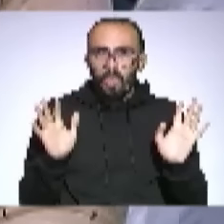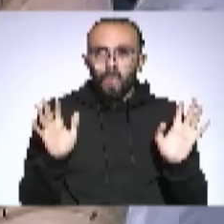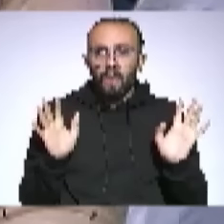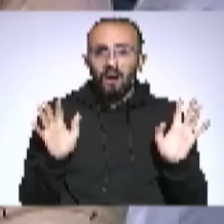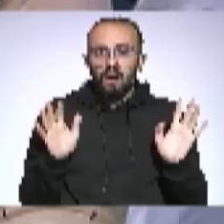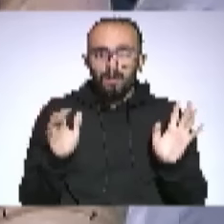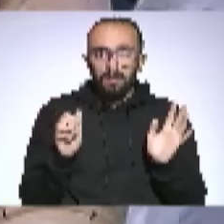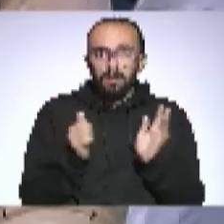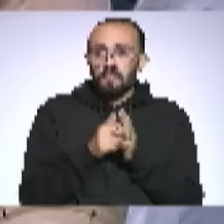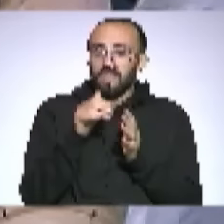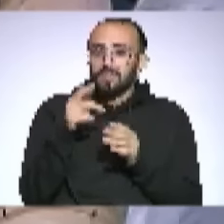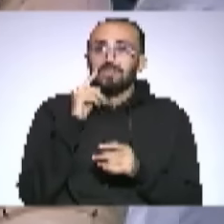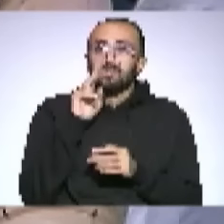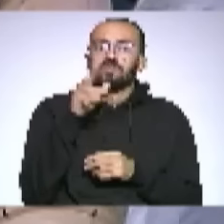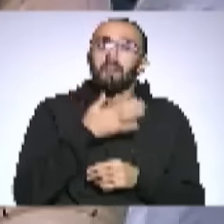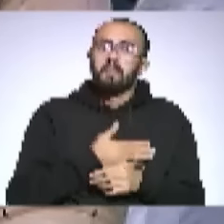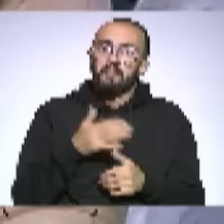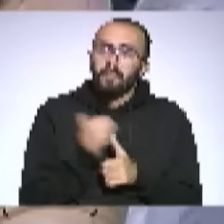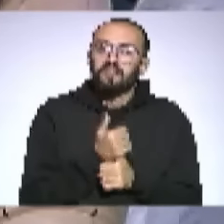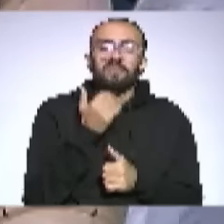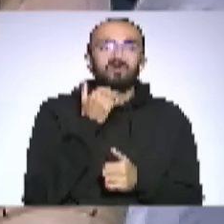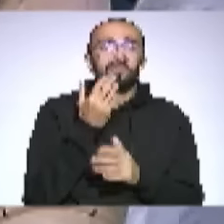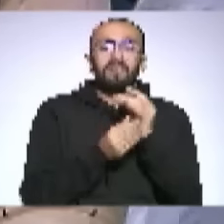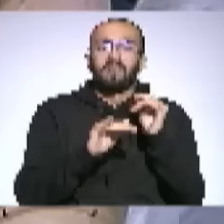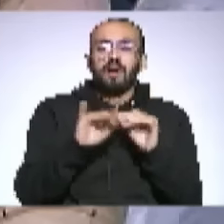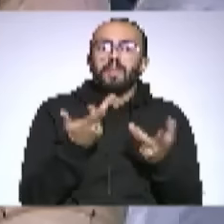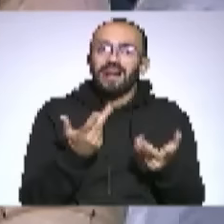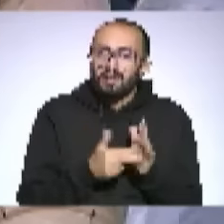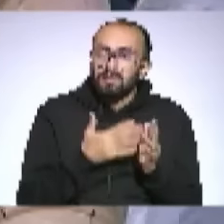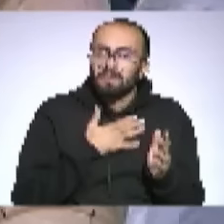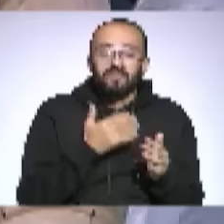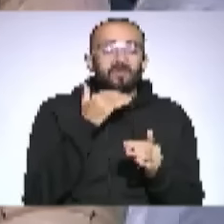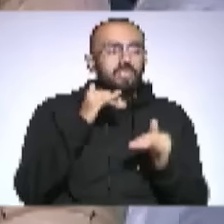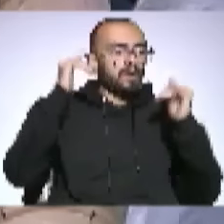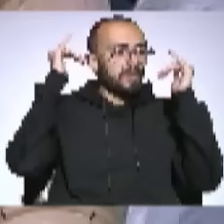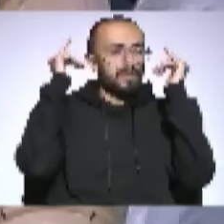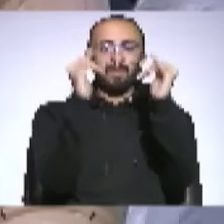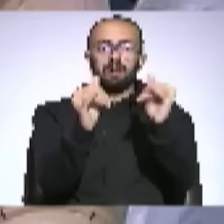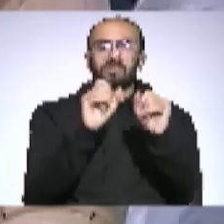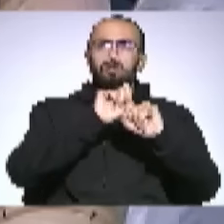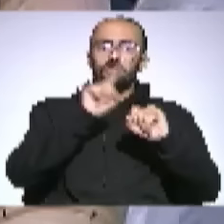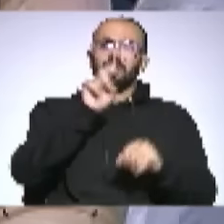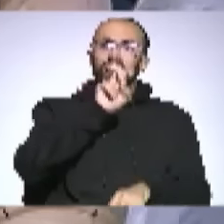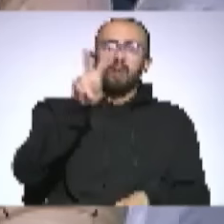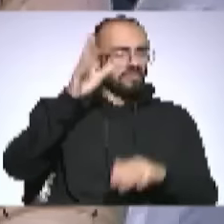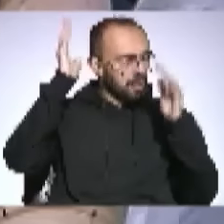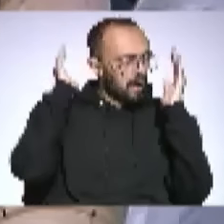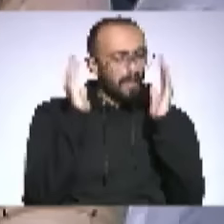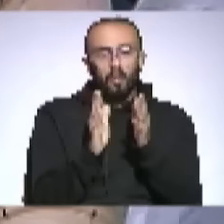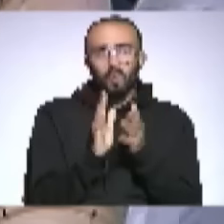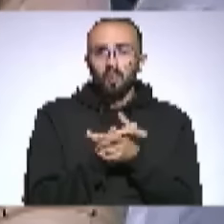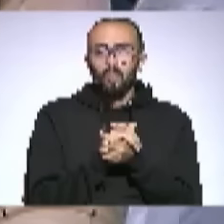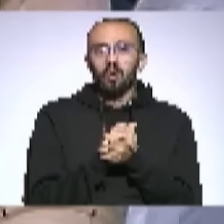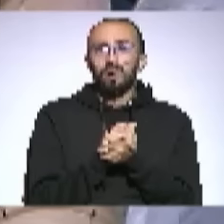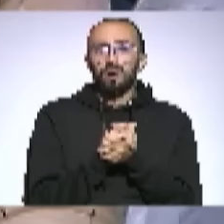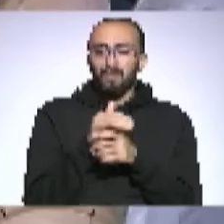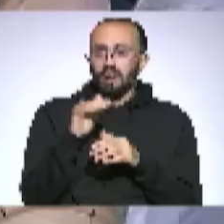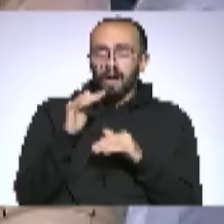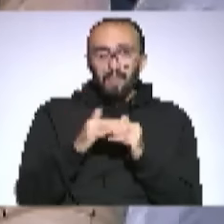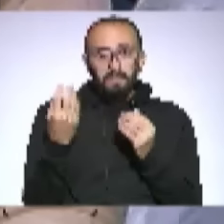بيته ولا بيسال عل لا انا ولا اطفاله وبيغي بالشهرين والثلاثه دون علمي مده جلوسه معانا